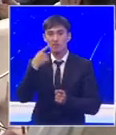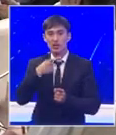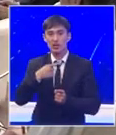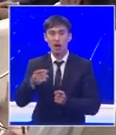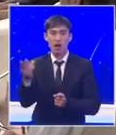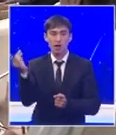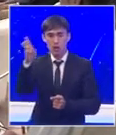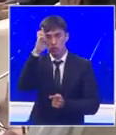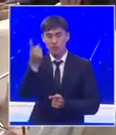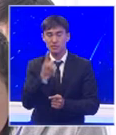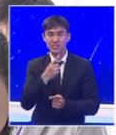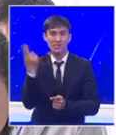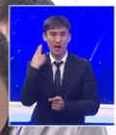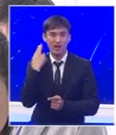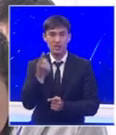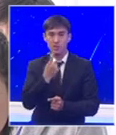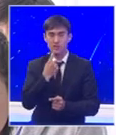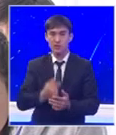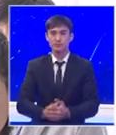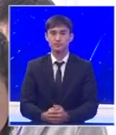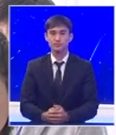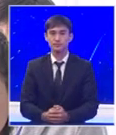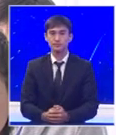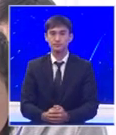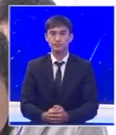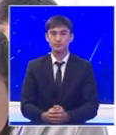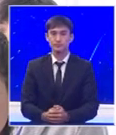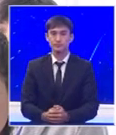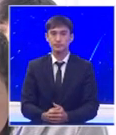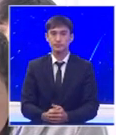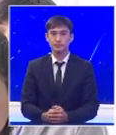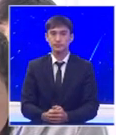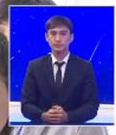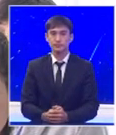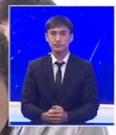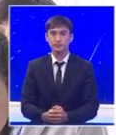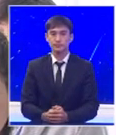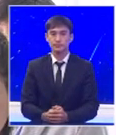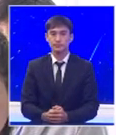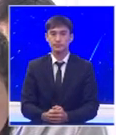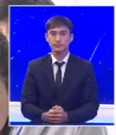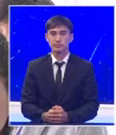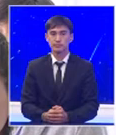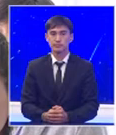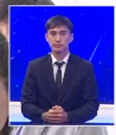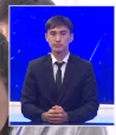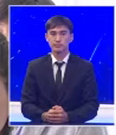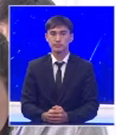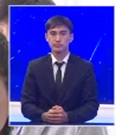на английском языке. To the winners of the Olympiad, so I would like to thank you for this